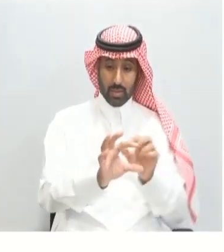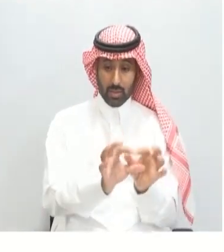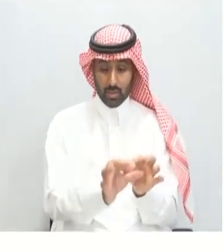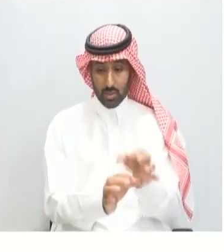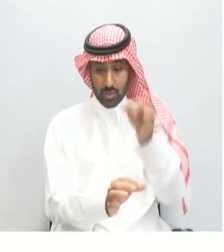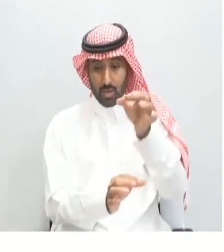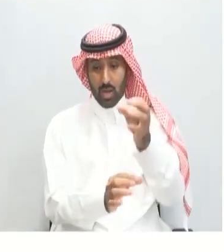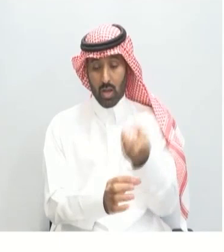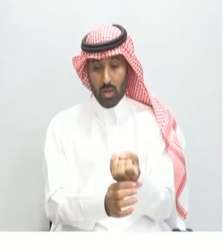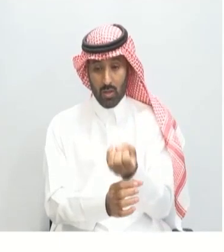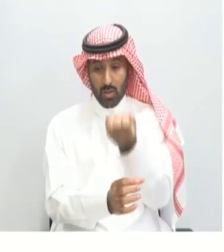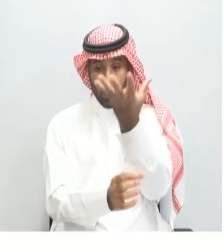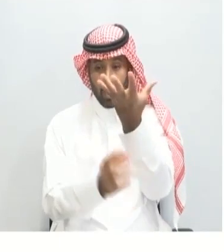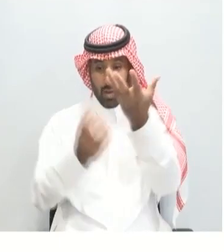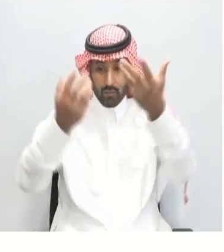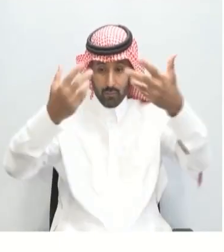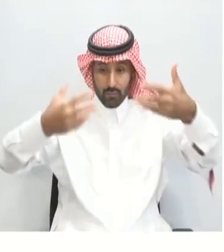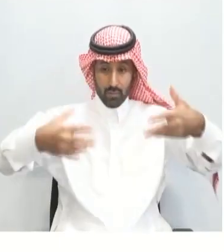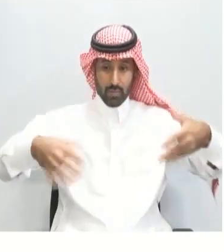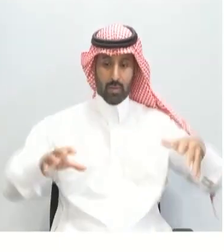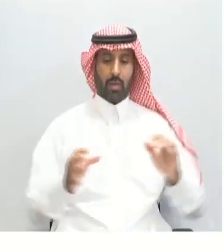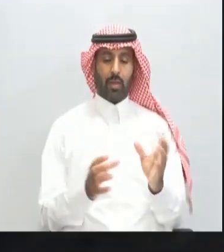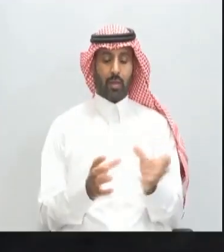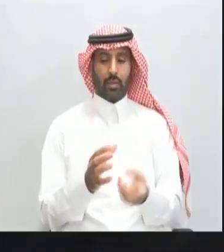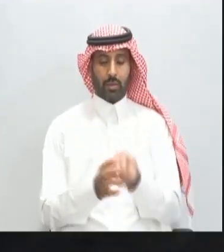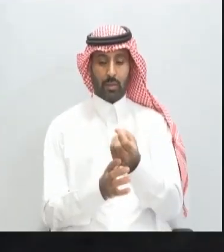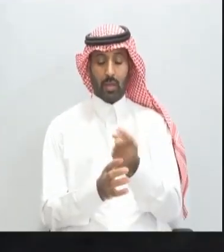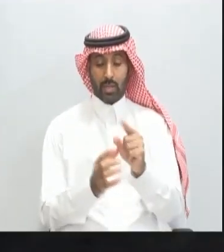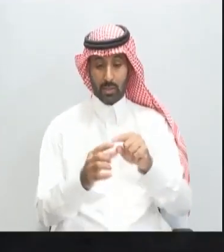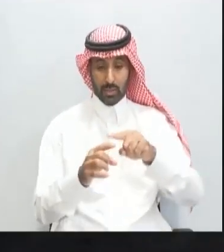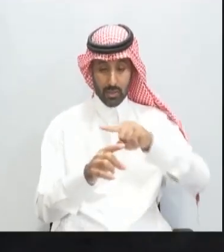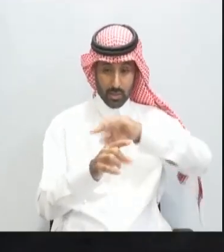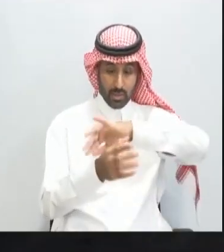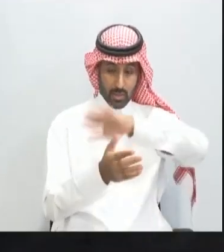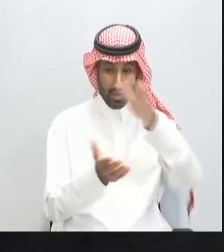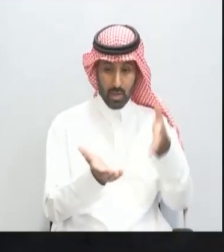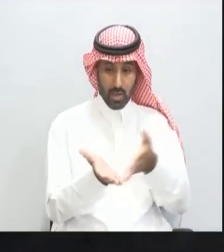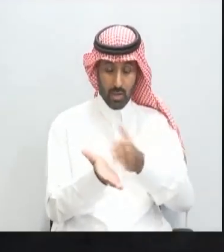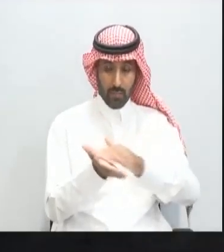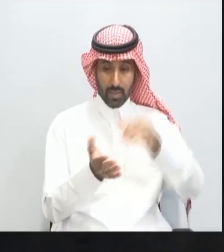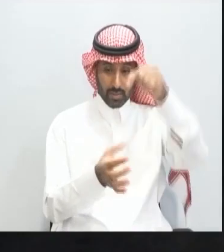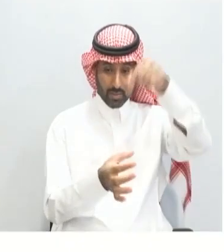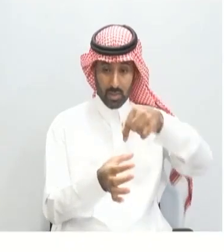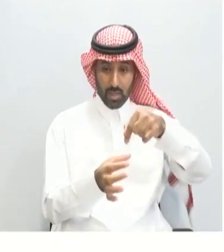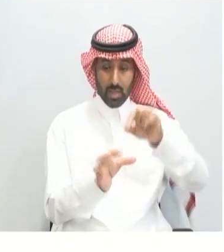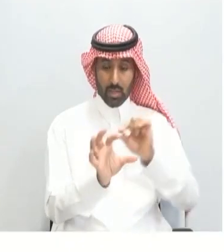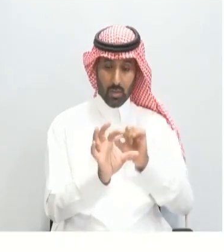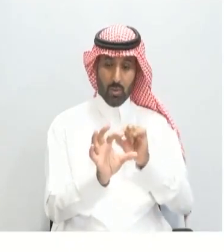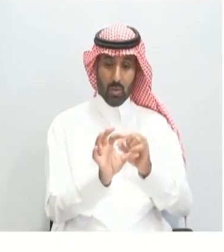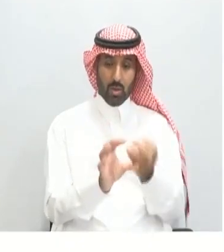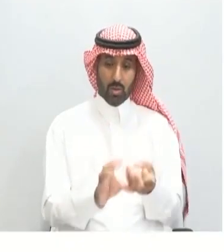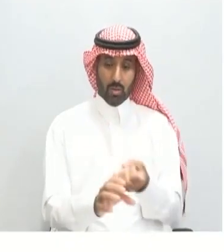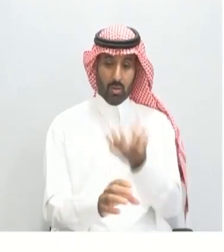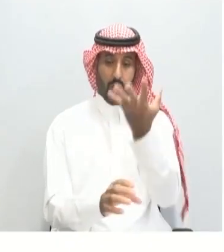الفتحات التي تصل القشره الارضيه بباطنها ويؤدي ذلك الى